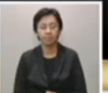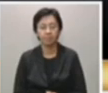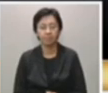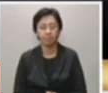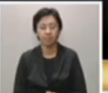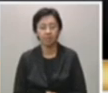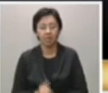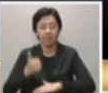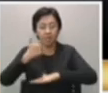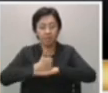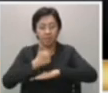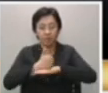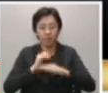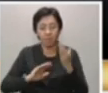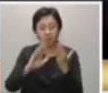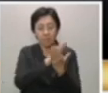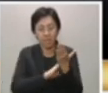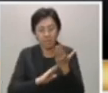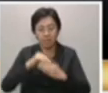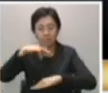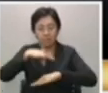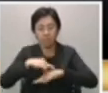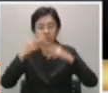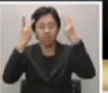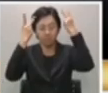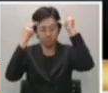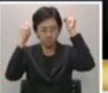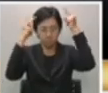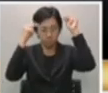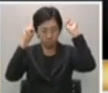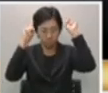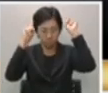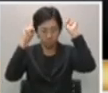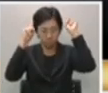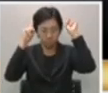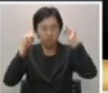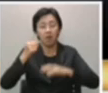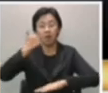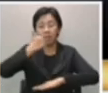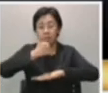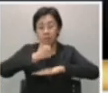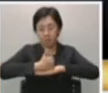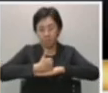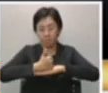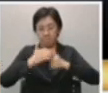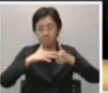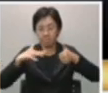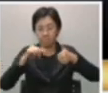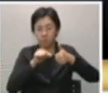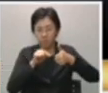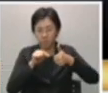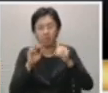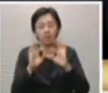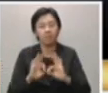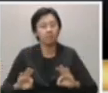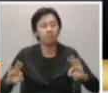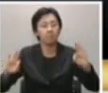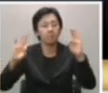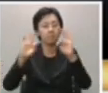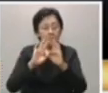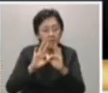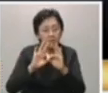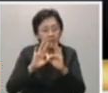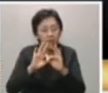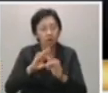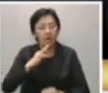เมื่อเป็นผู้นำประเทศในตำแหน่งนายกรัฐมนตรีภาวะความเป็นผู้นำย่อมมีผลที่เป็นบวกและล